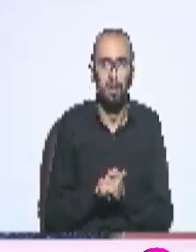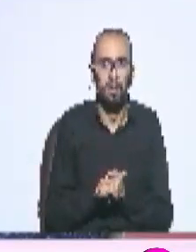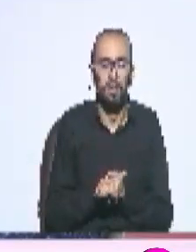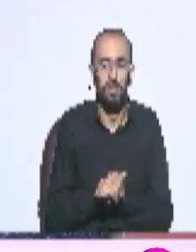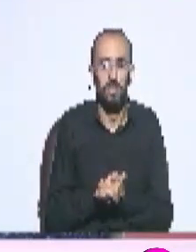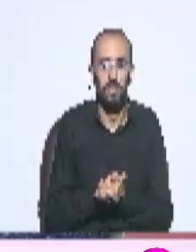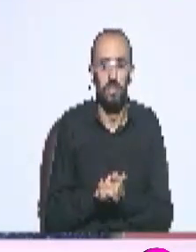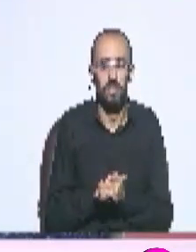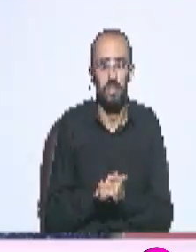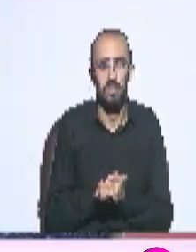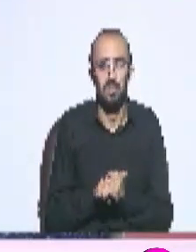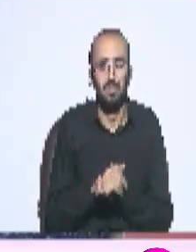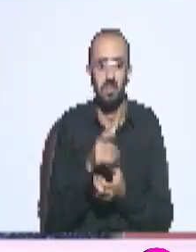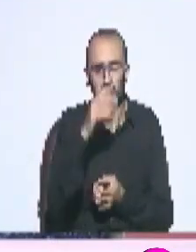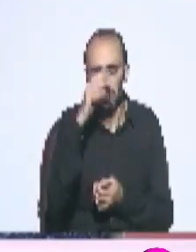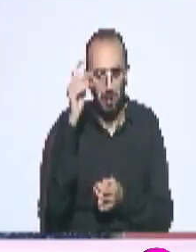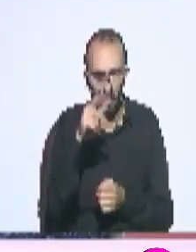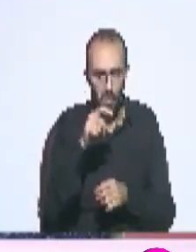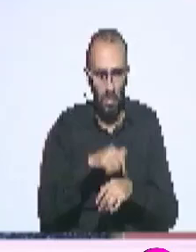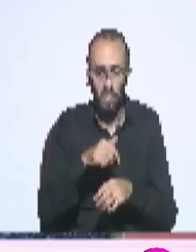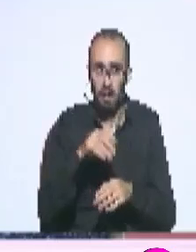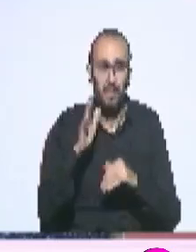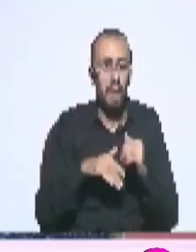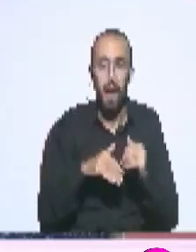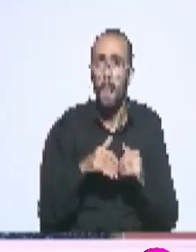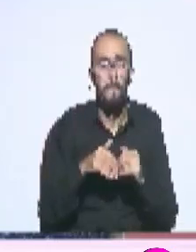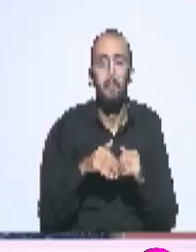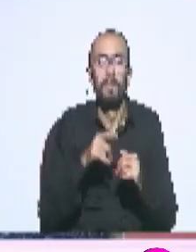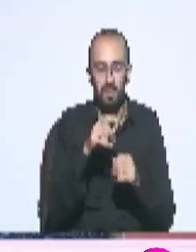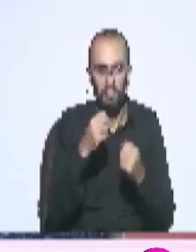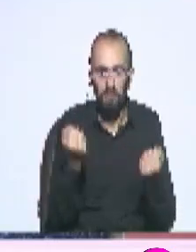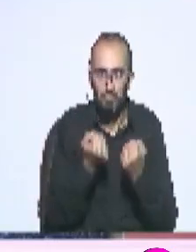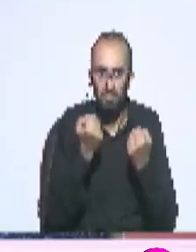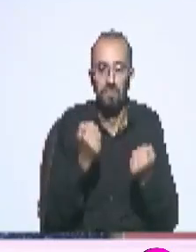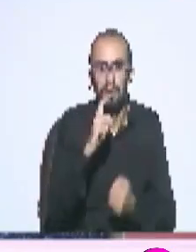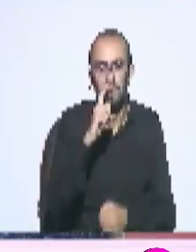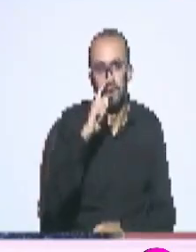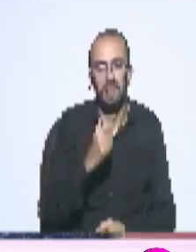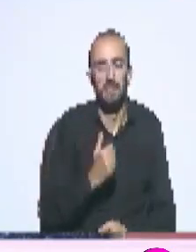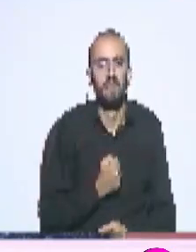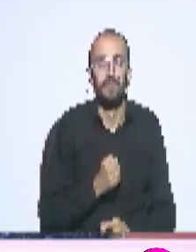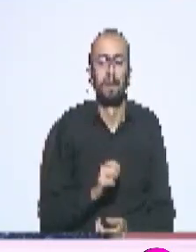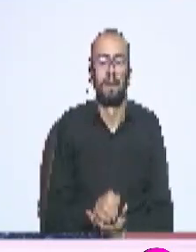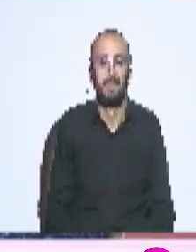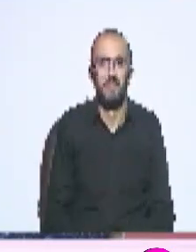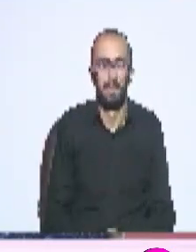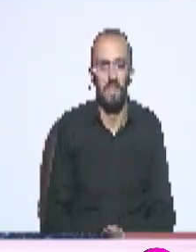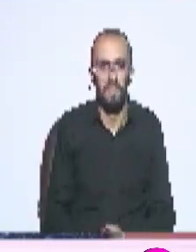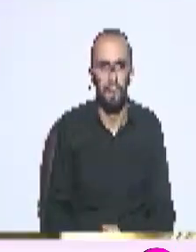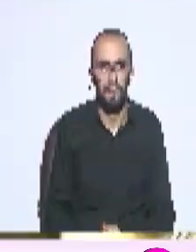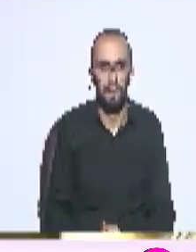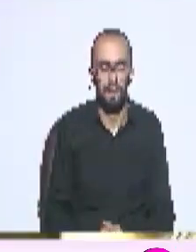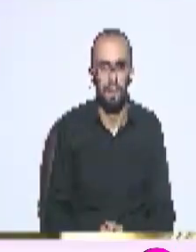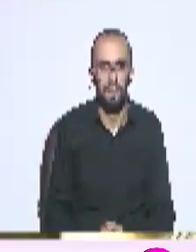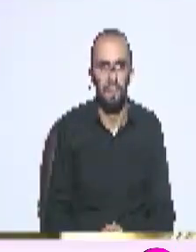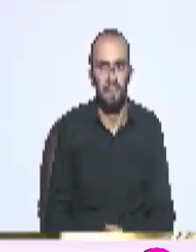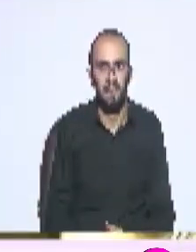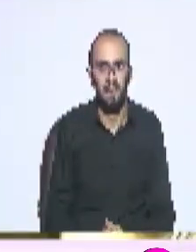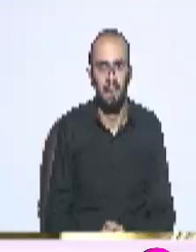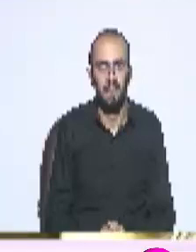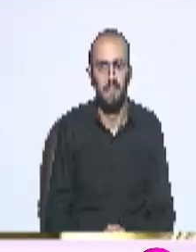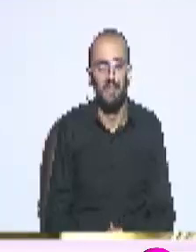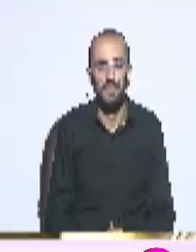دوت في النشاه او التربيه من قبل كده هي حاجه مكتسبه بطمن الناس كلها ان هي حاجه مكتسبه ينفع